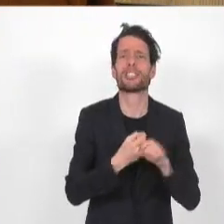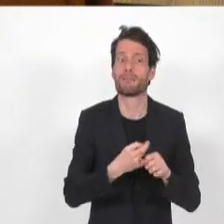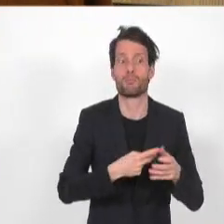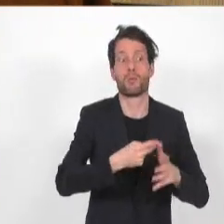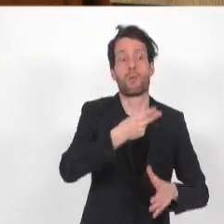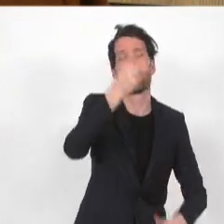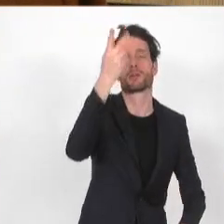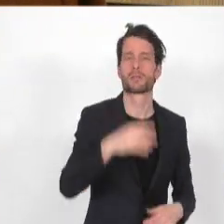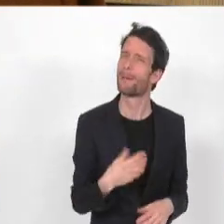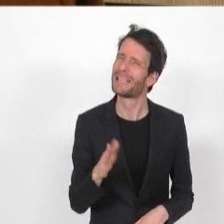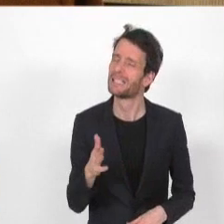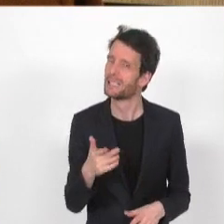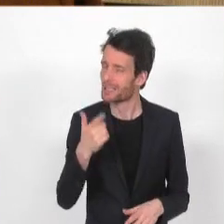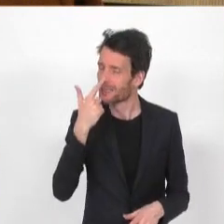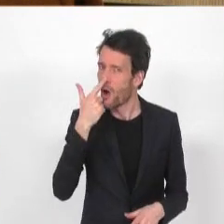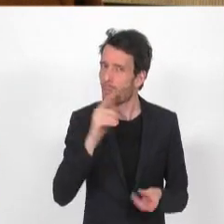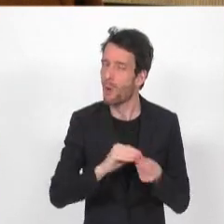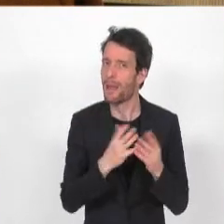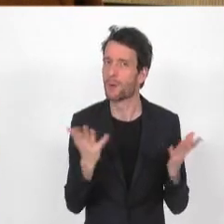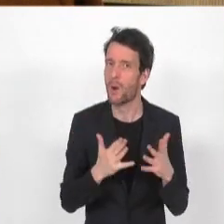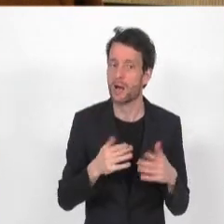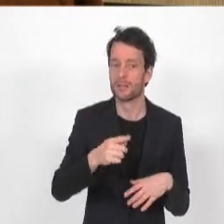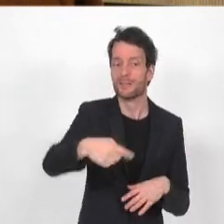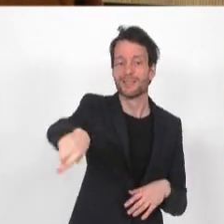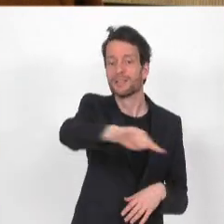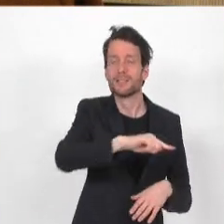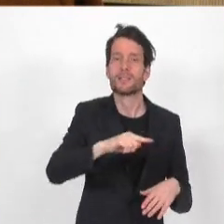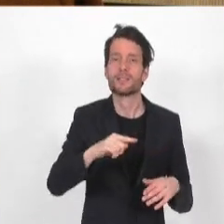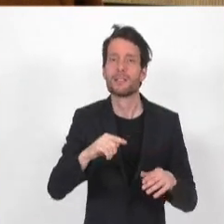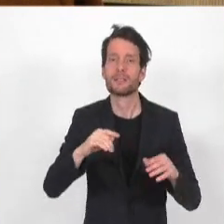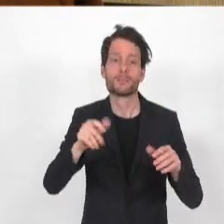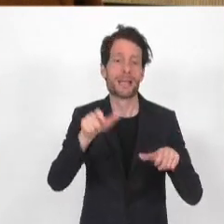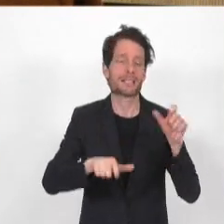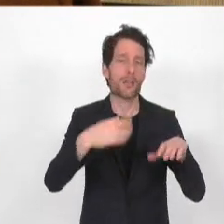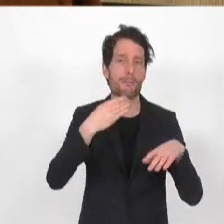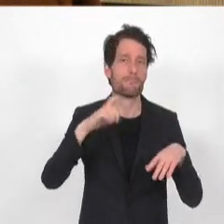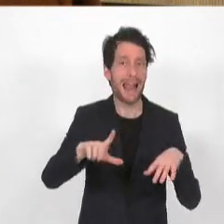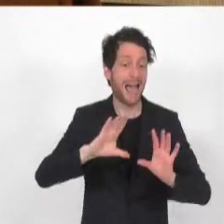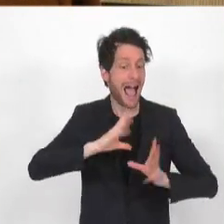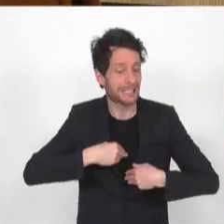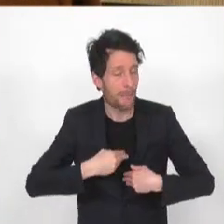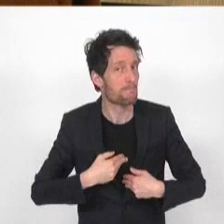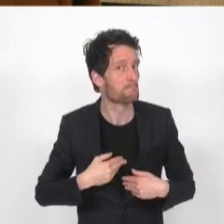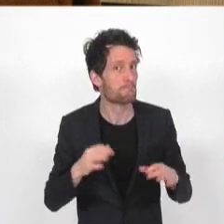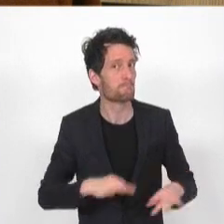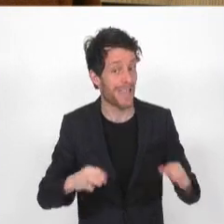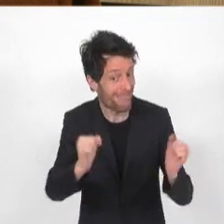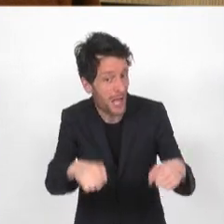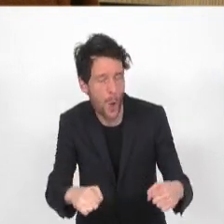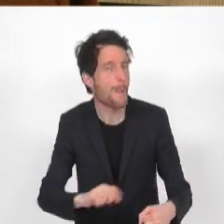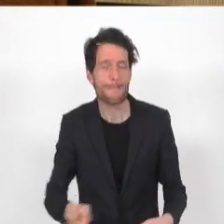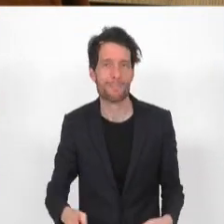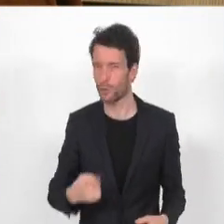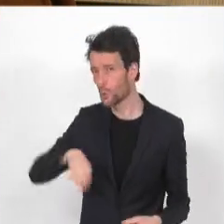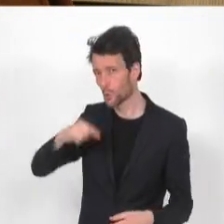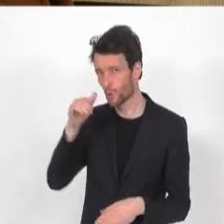c'est que les conditions du consentement de la population métropolitaine à cette hausse ne sont pas réunies. C'est bien la question du consentement à l'impôt que nous posons